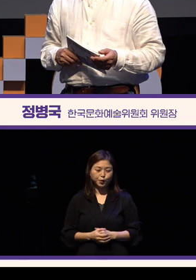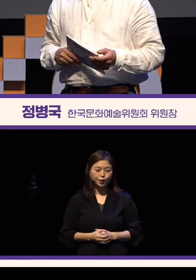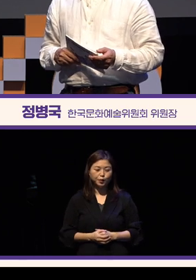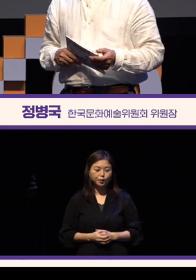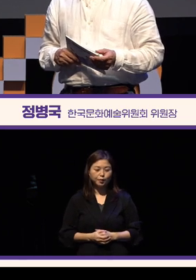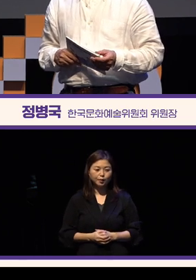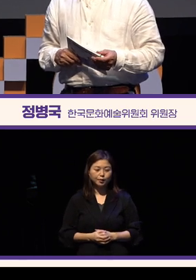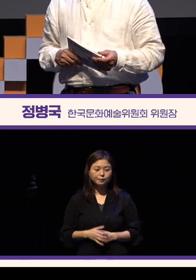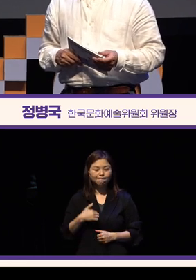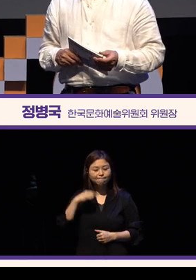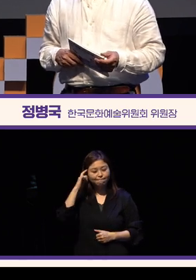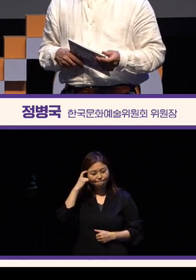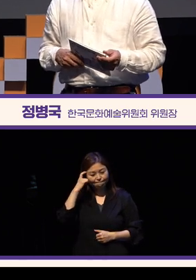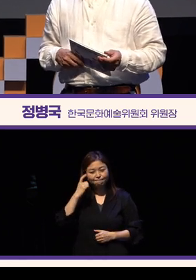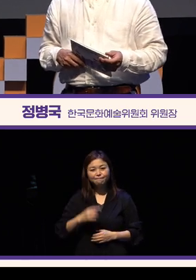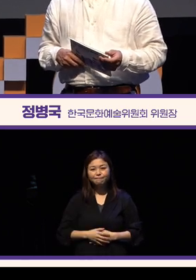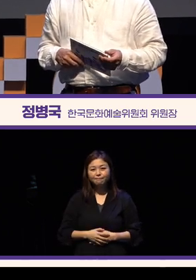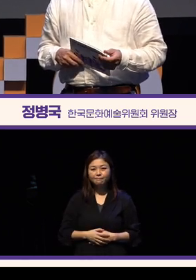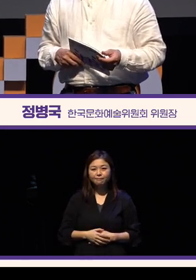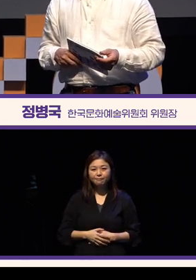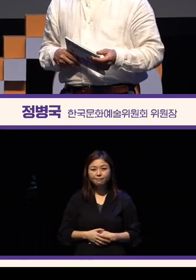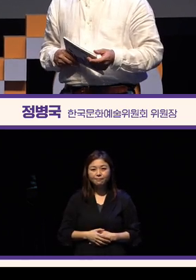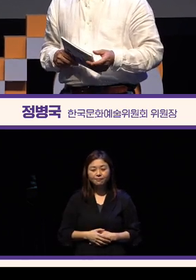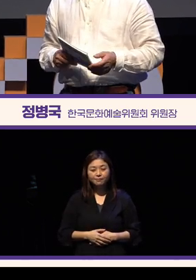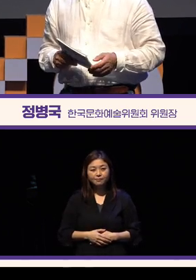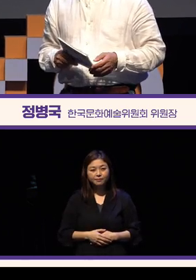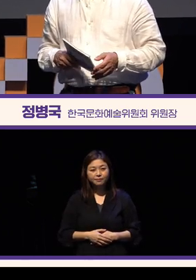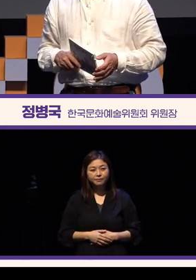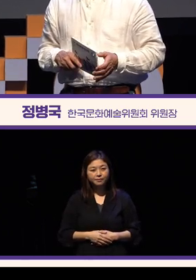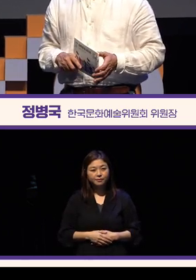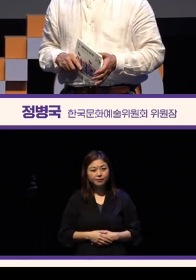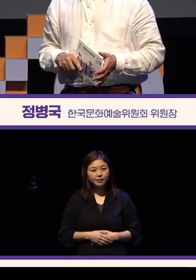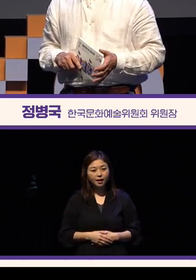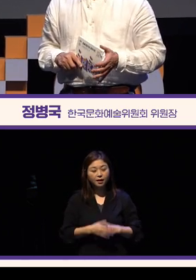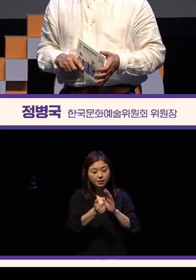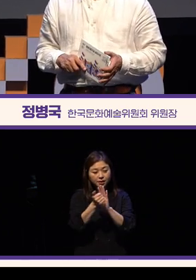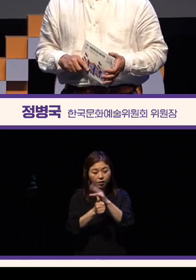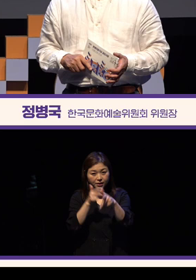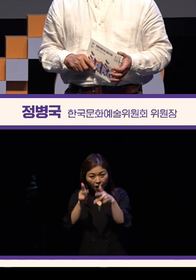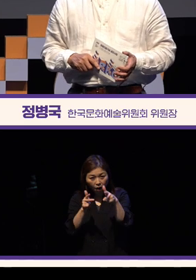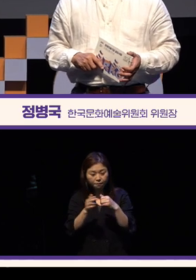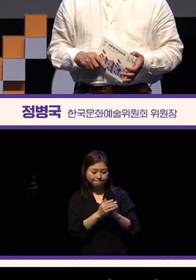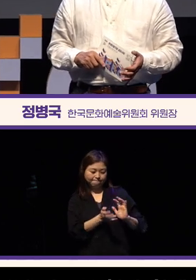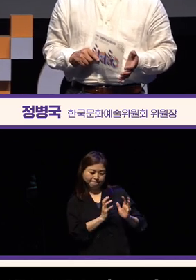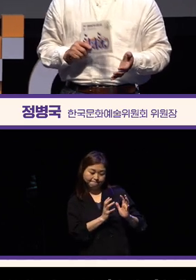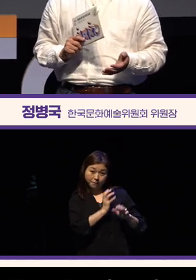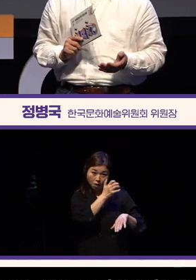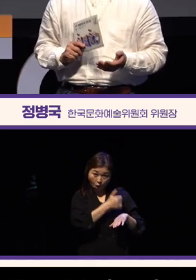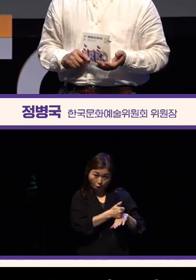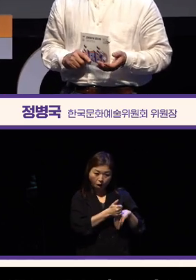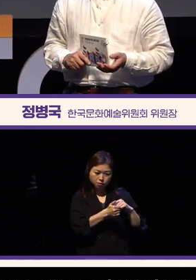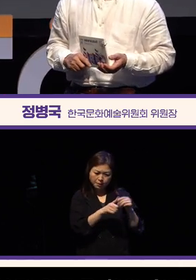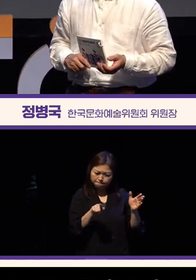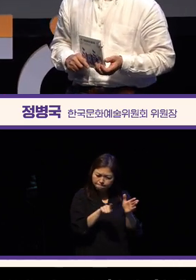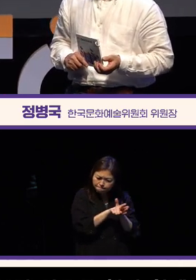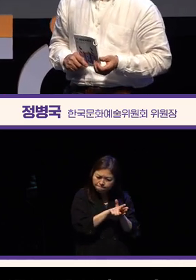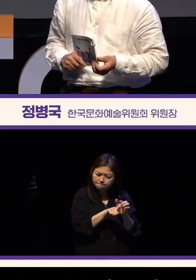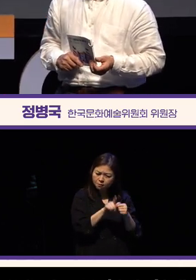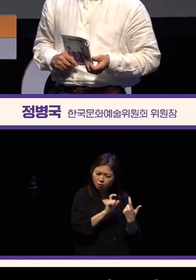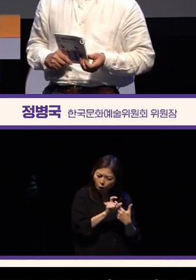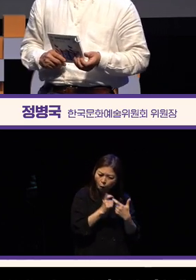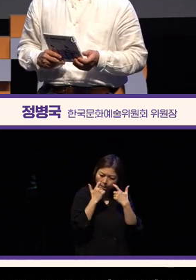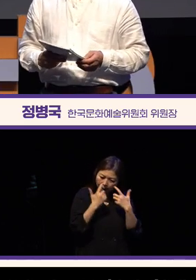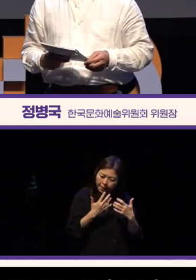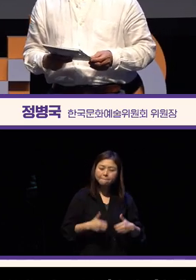부분에 주안점을 둔 겁니다. 현장에서는 지원 사업 심의 결과에 대한 신뢰성을 더